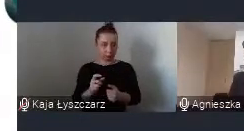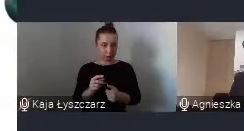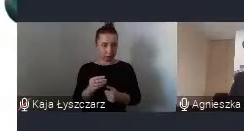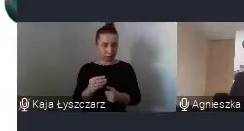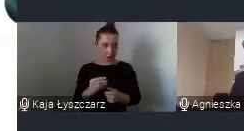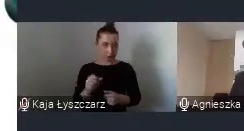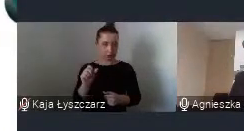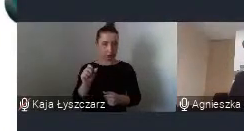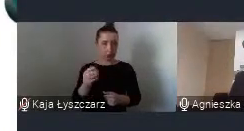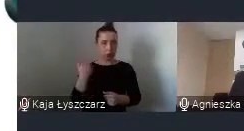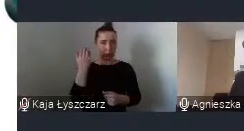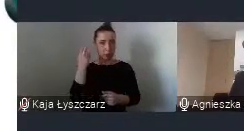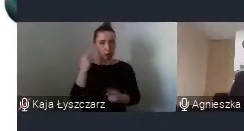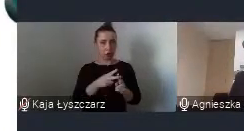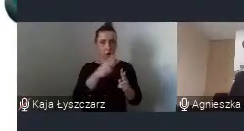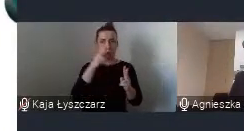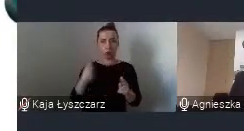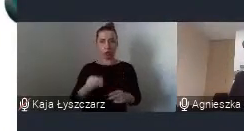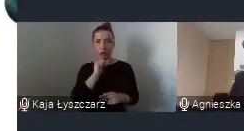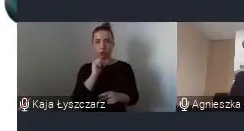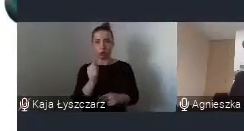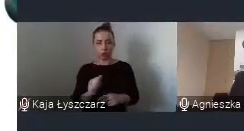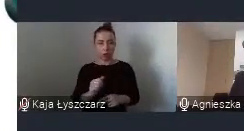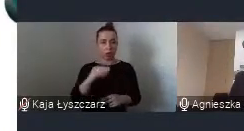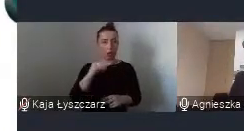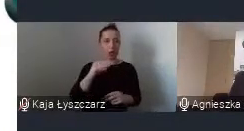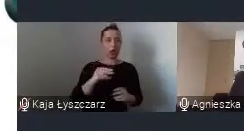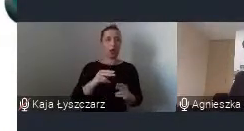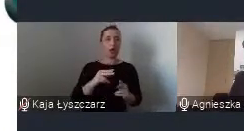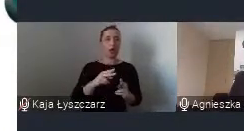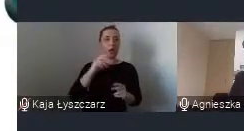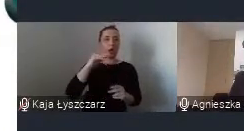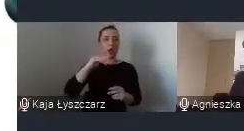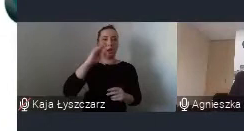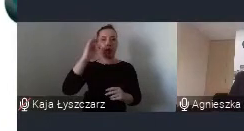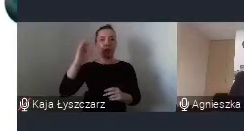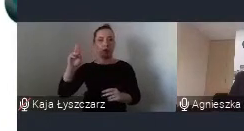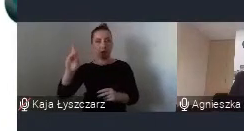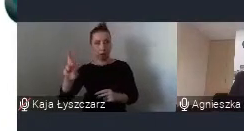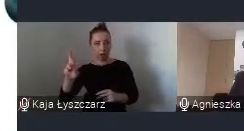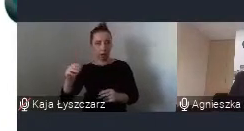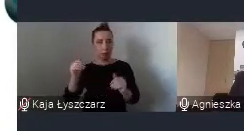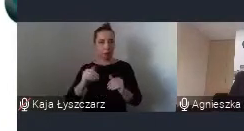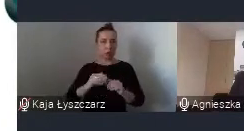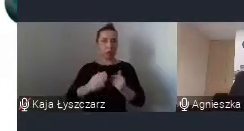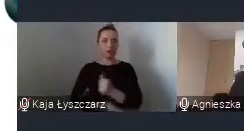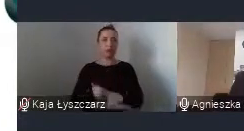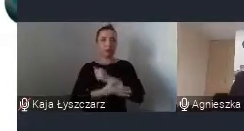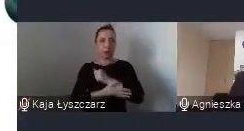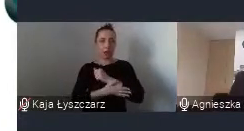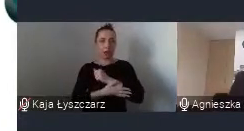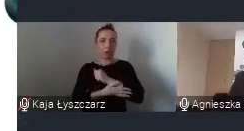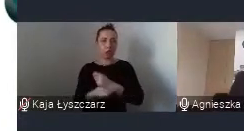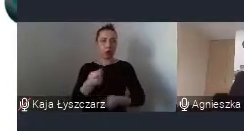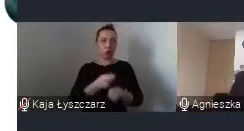z poprzedniej perspektywy, ze środków właśnie EFRR wspierane mogą być innowacyjne działania na rzecz zrównoważonego rozwoju